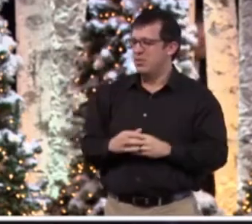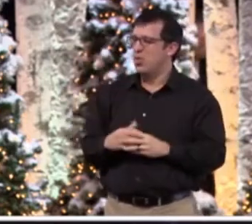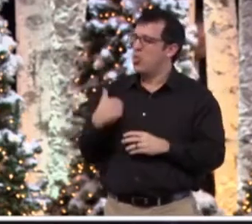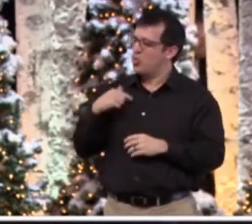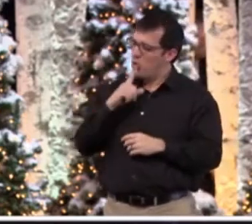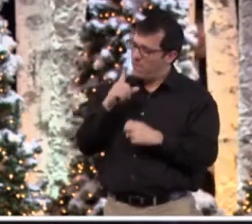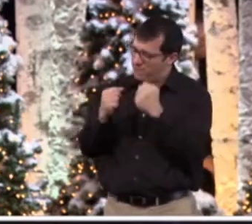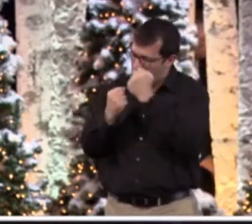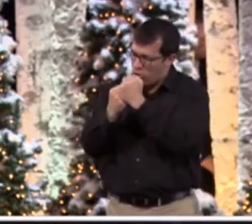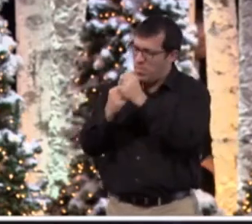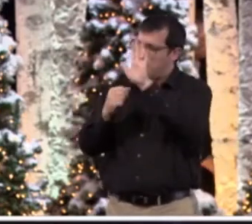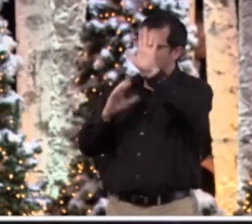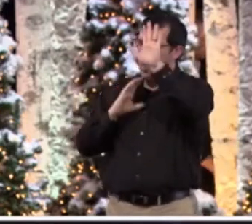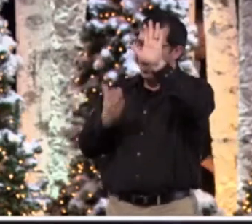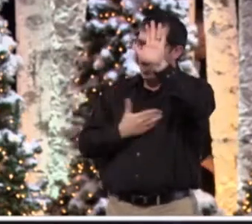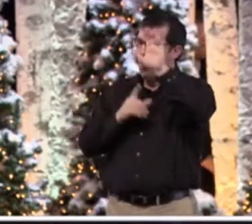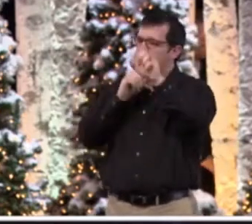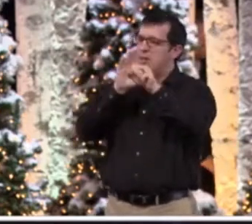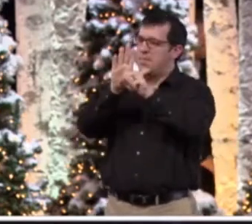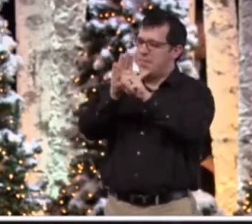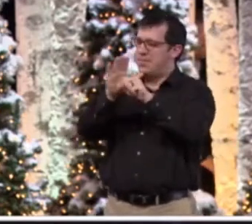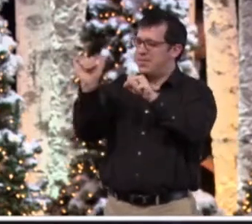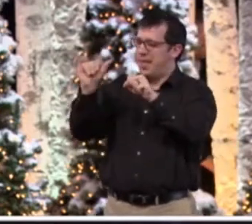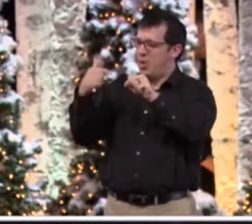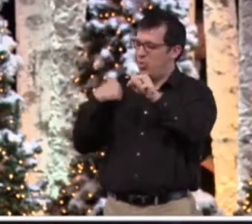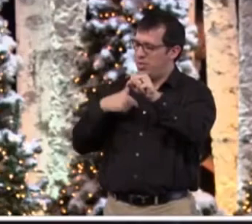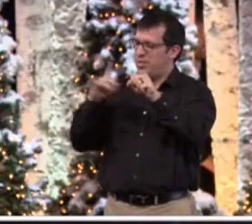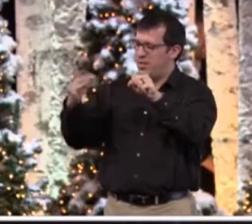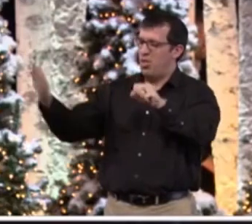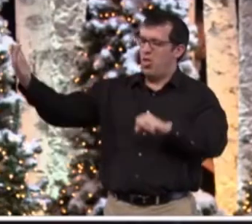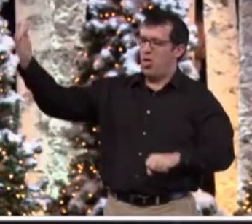गर्दछौँ। हामीले धेरै अघि गरेको संकल्पलाई